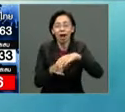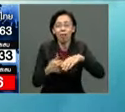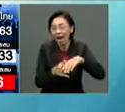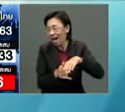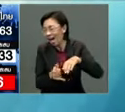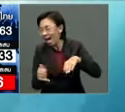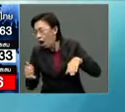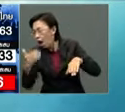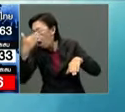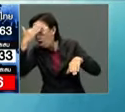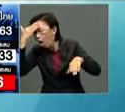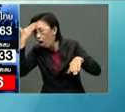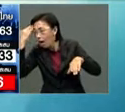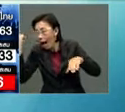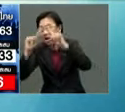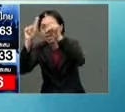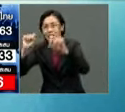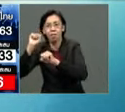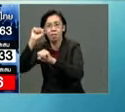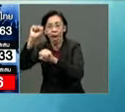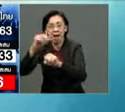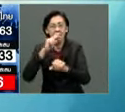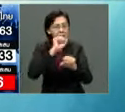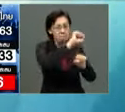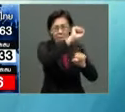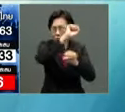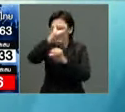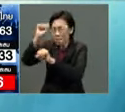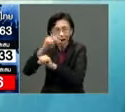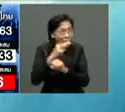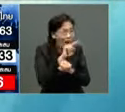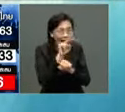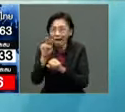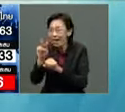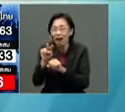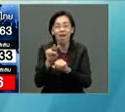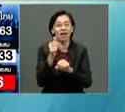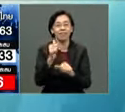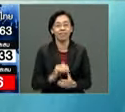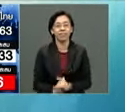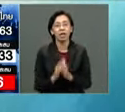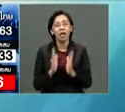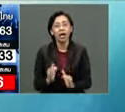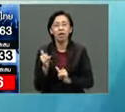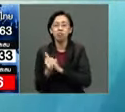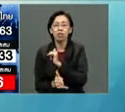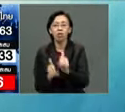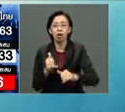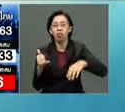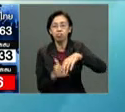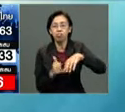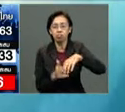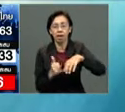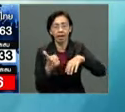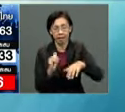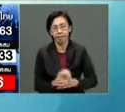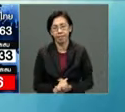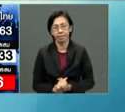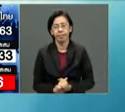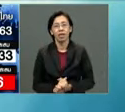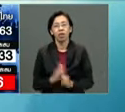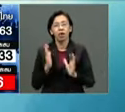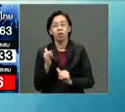ได้มีสถิติที่เหมาะสมขณะเดียวกันก็จะเปิดพื้นที่ว่างให้คนอื่นเดินเข้ามาที่ห้างได้นะ